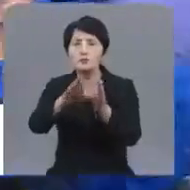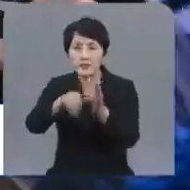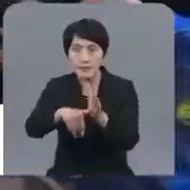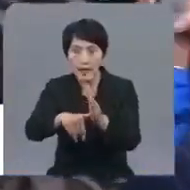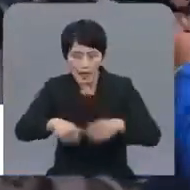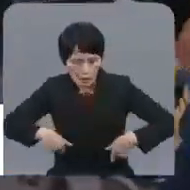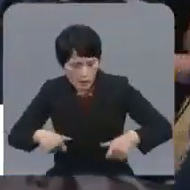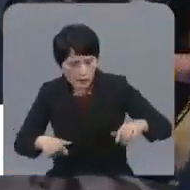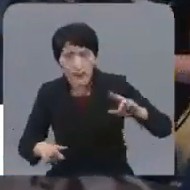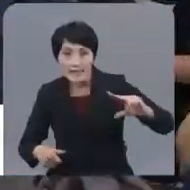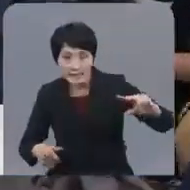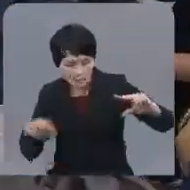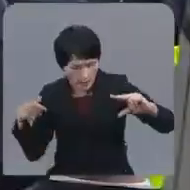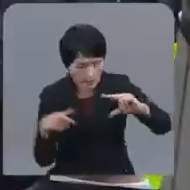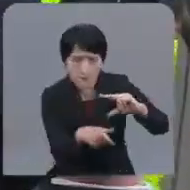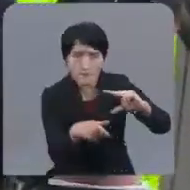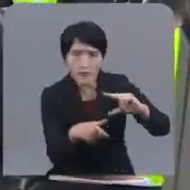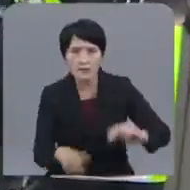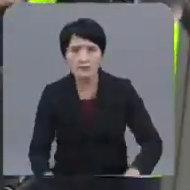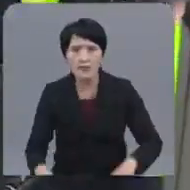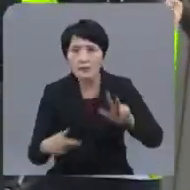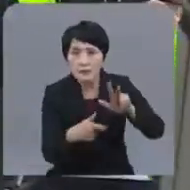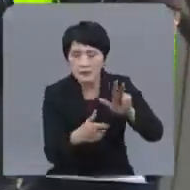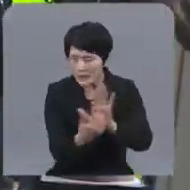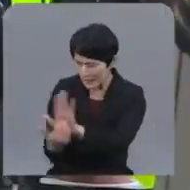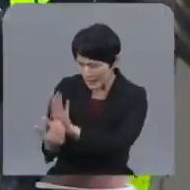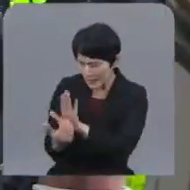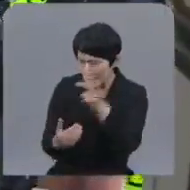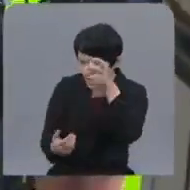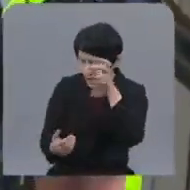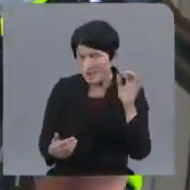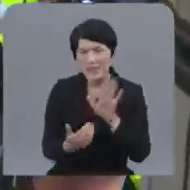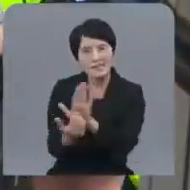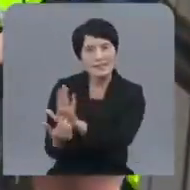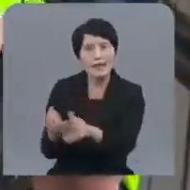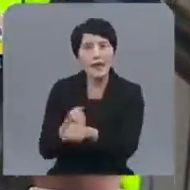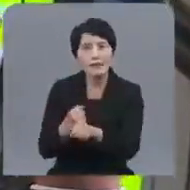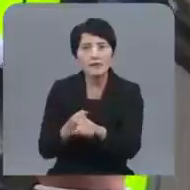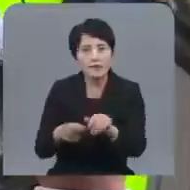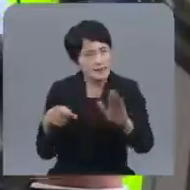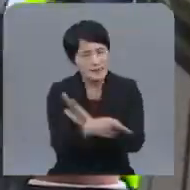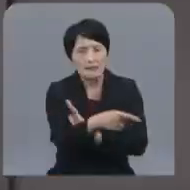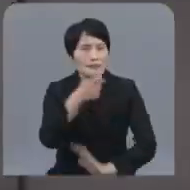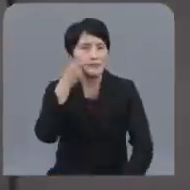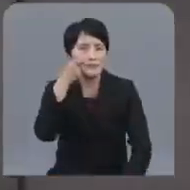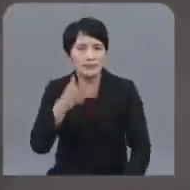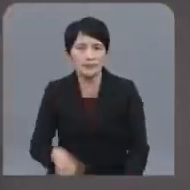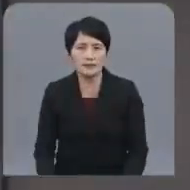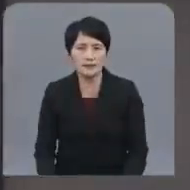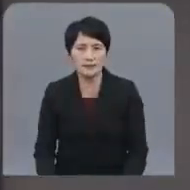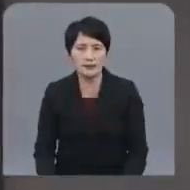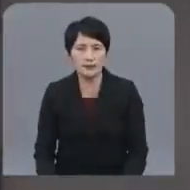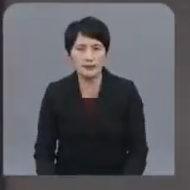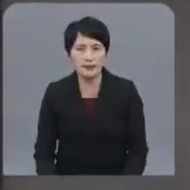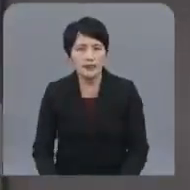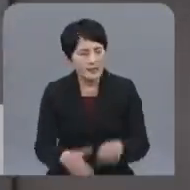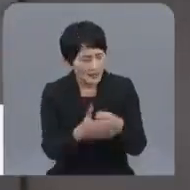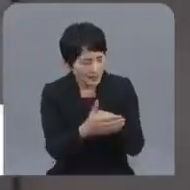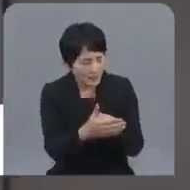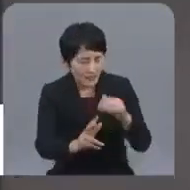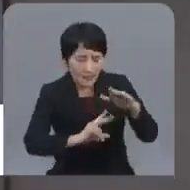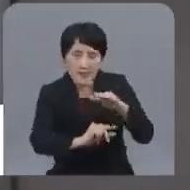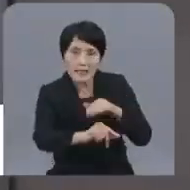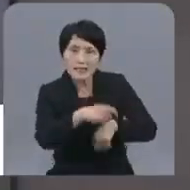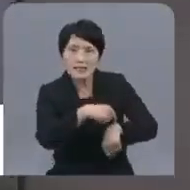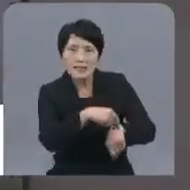die Stadtverwaltung von Sol auf sich auf Gespräche einzulassen es sei die die hat im Januar die U-Bahn Proteste eingestellt